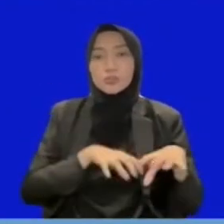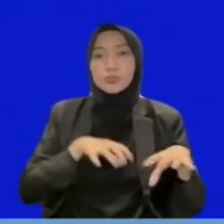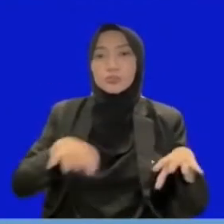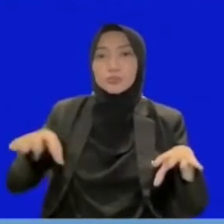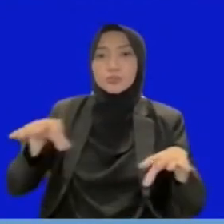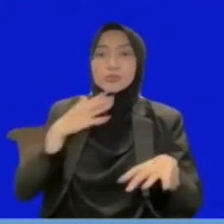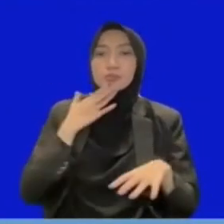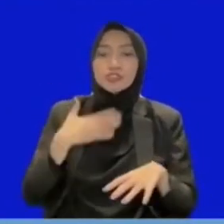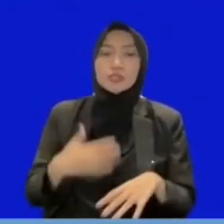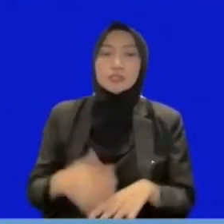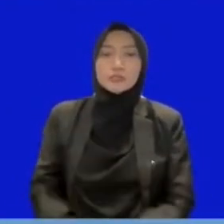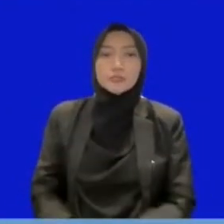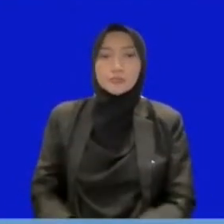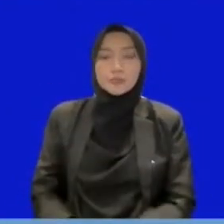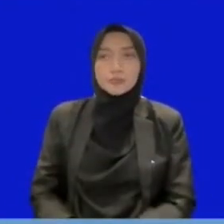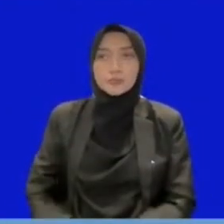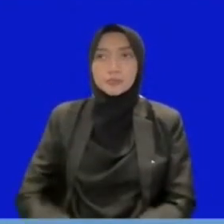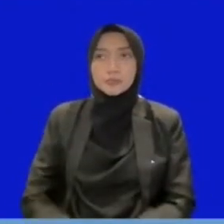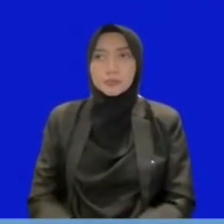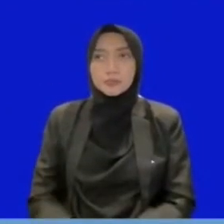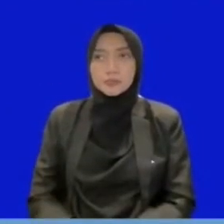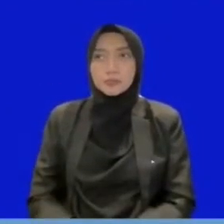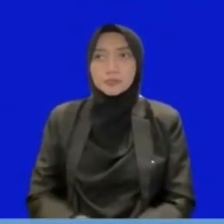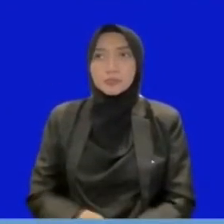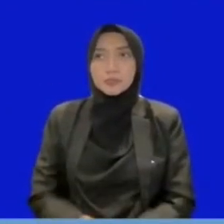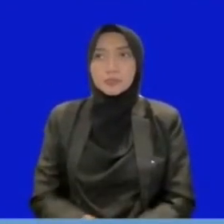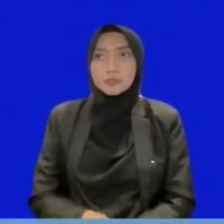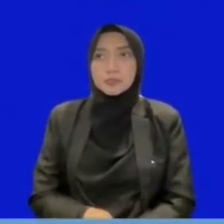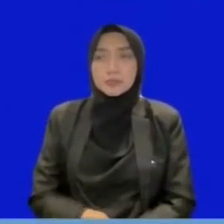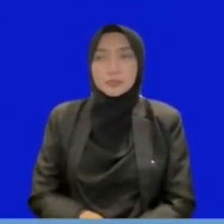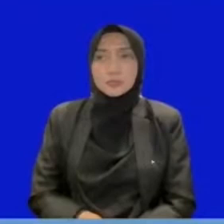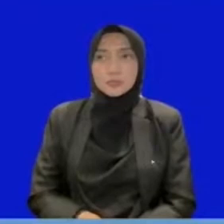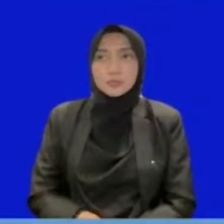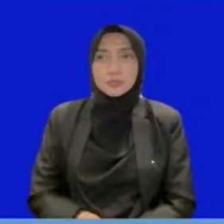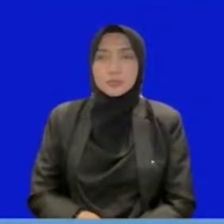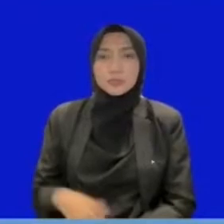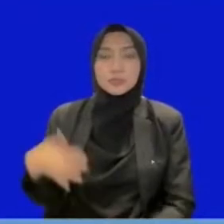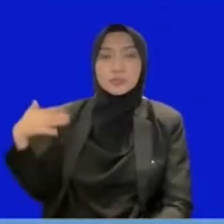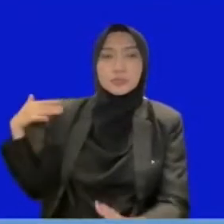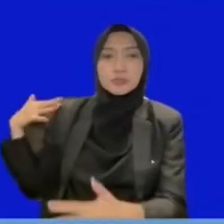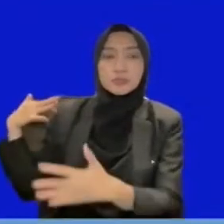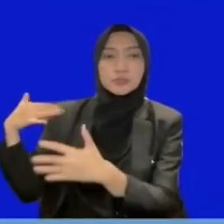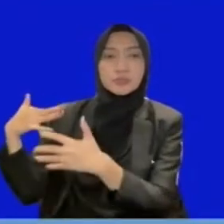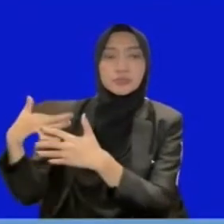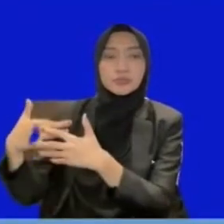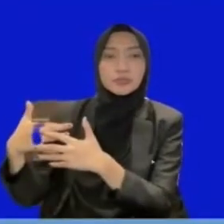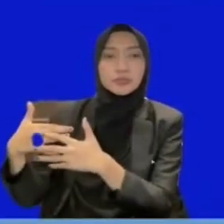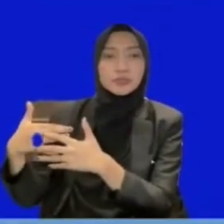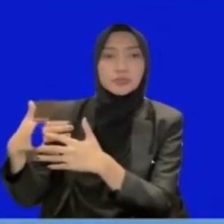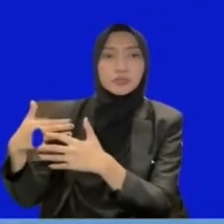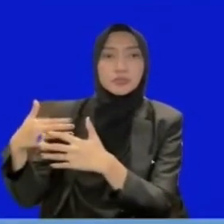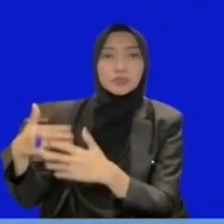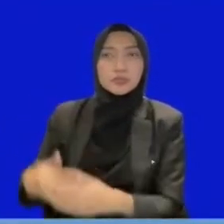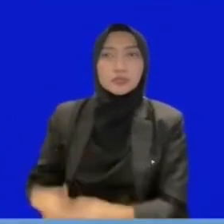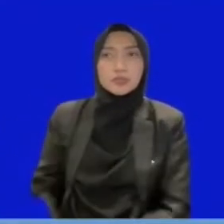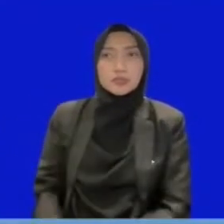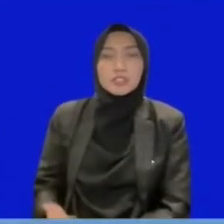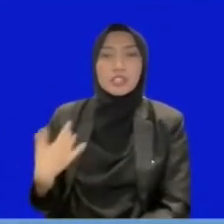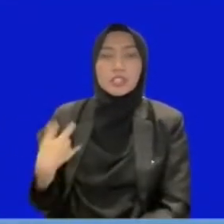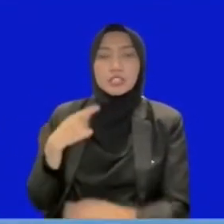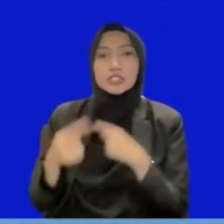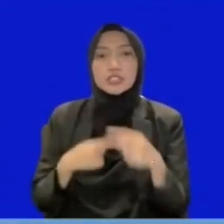Next. Nah, ini untuk perjalannya perjalanannya Sangiran. Kalau tadi